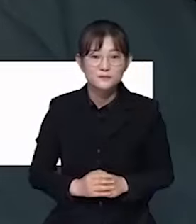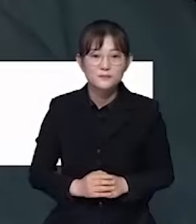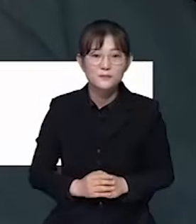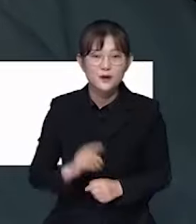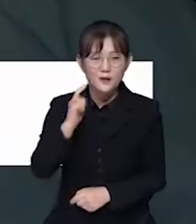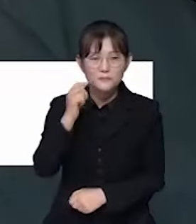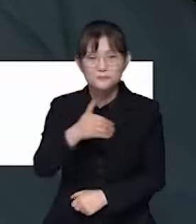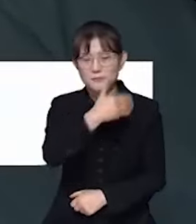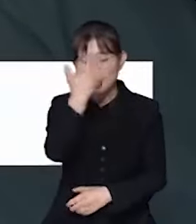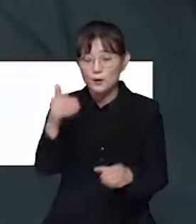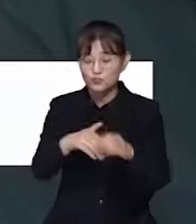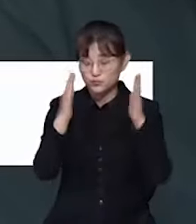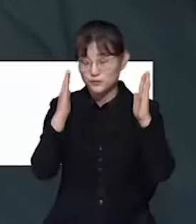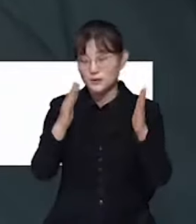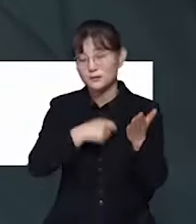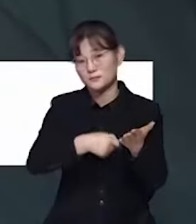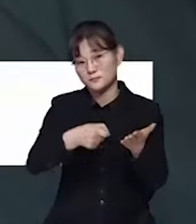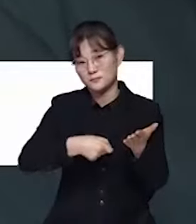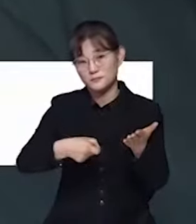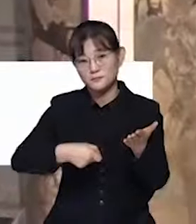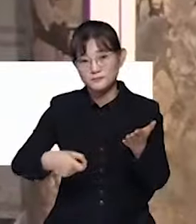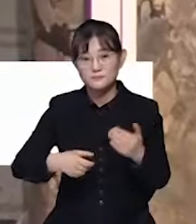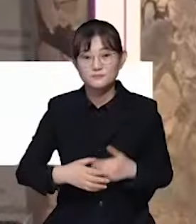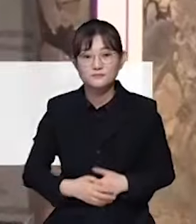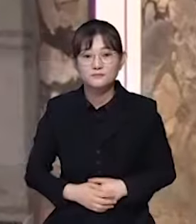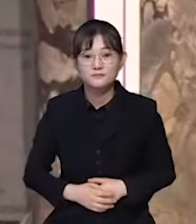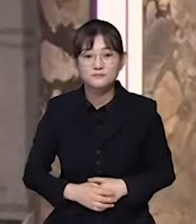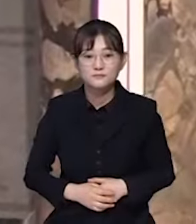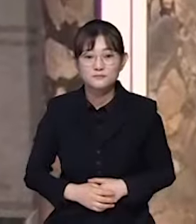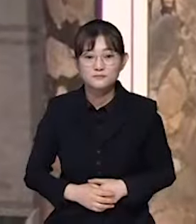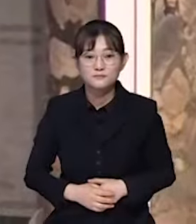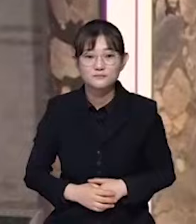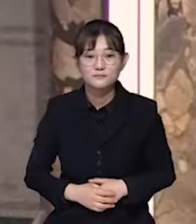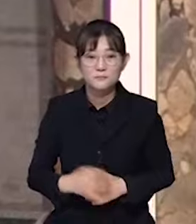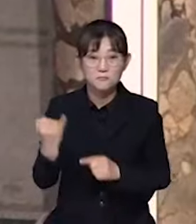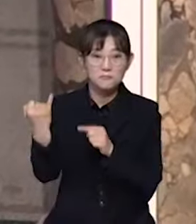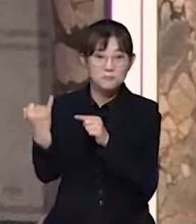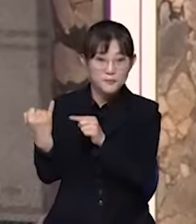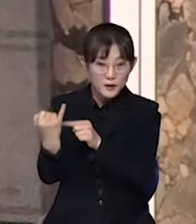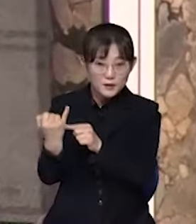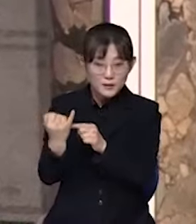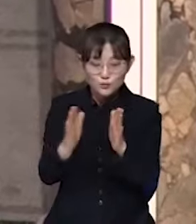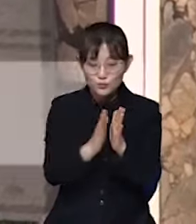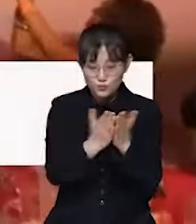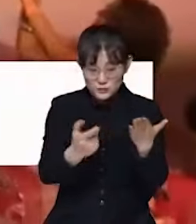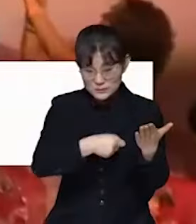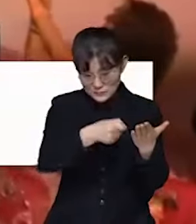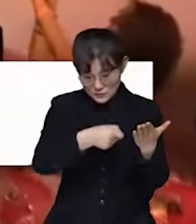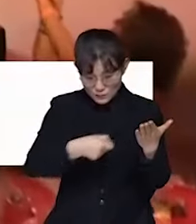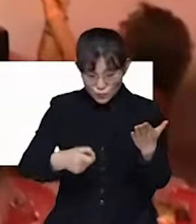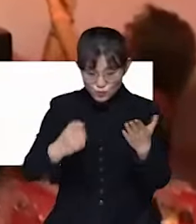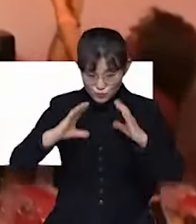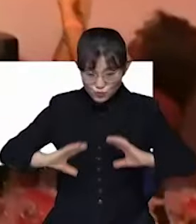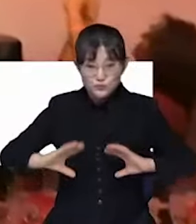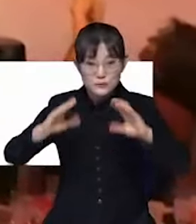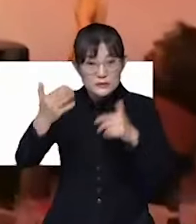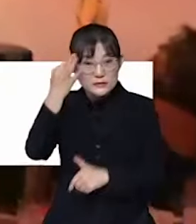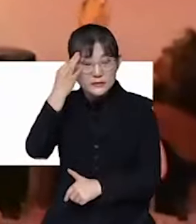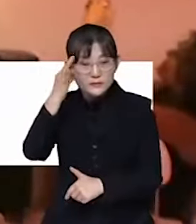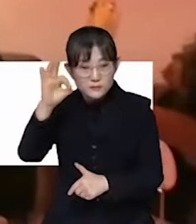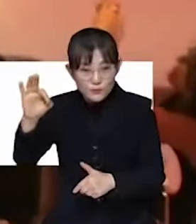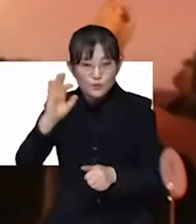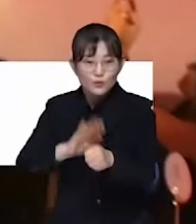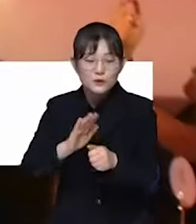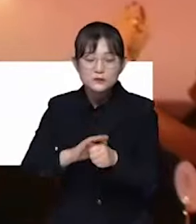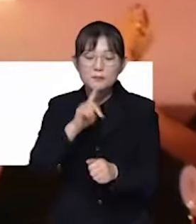그 문학을 더 아름답게 쓴 거예요. 이런 한강의 작품을 국제적으로 인정받을 수 있도록 노력해준